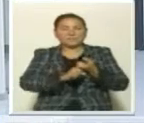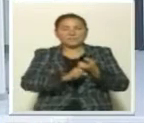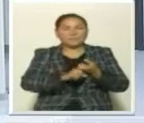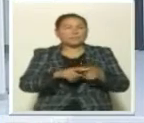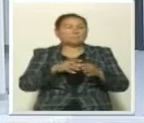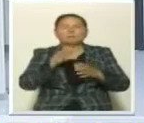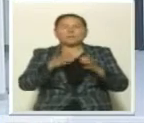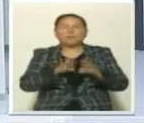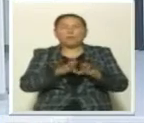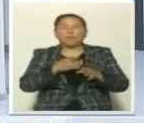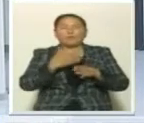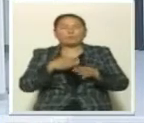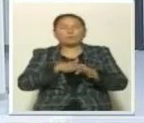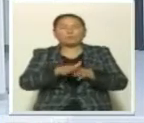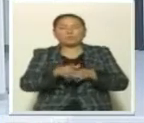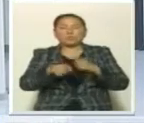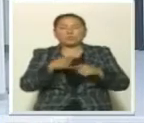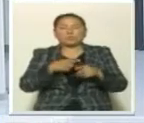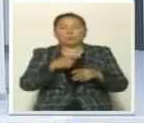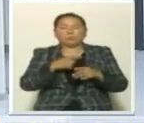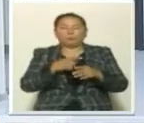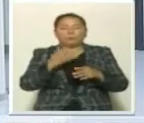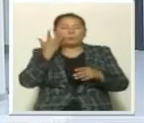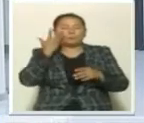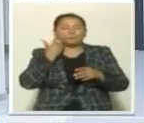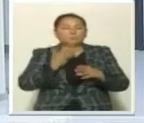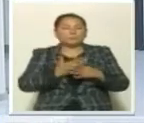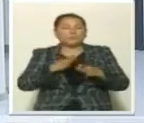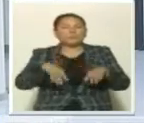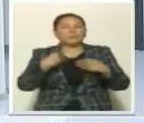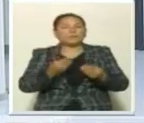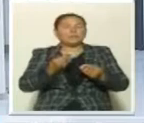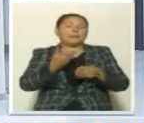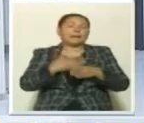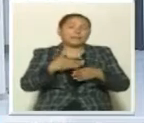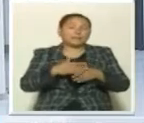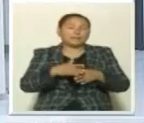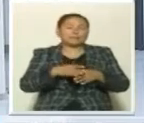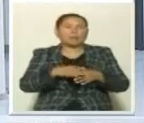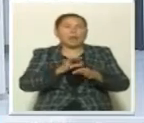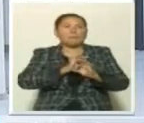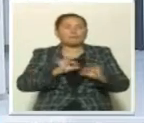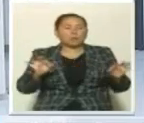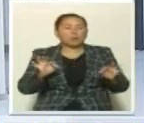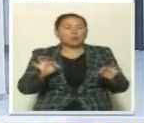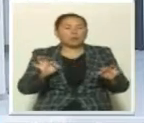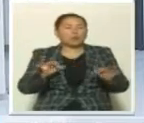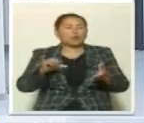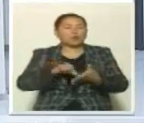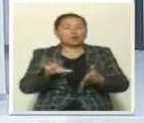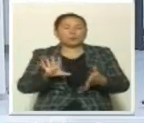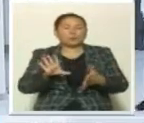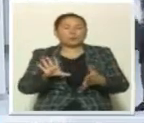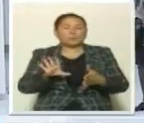больше нельзя взять ипотеку полностью онлайн, когда при выдаче ипотечного кредита абсолютно не участвуют